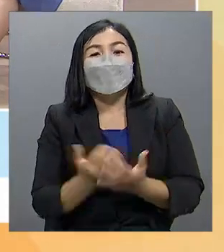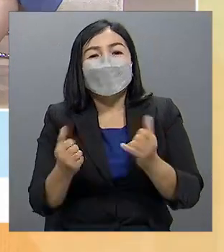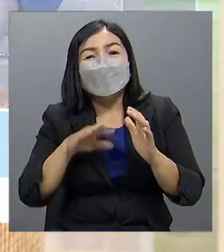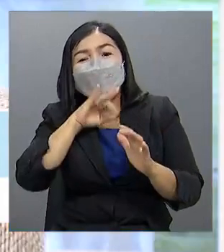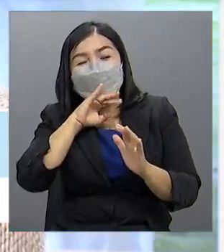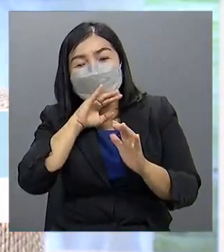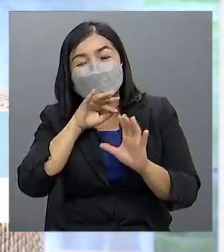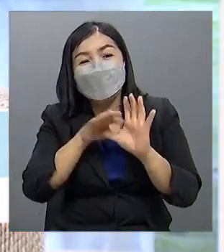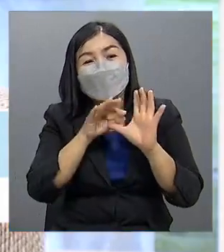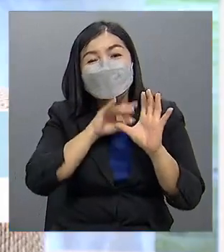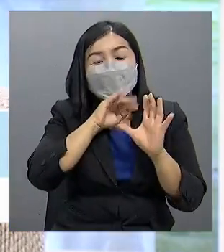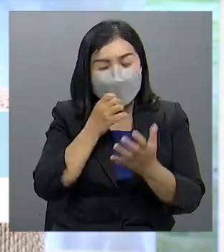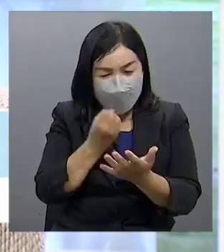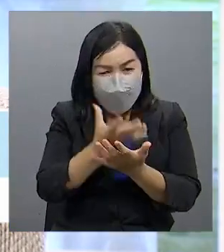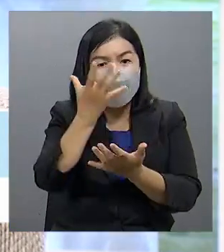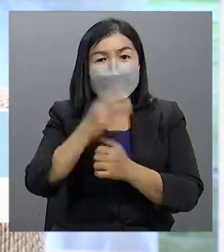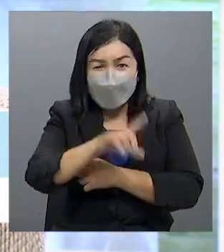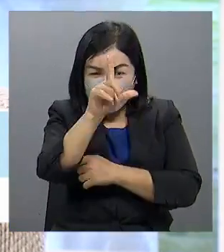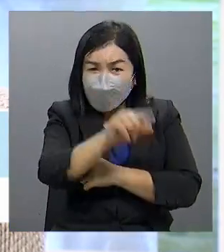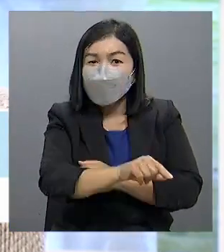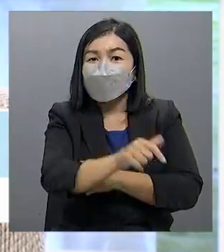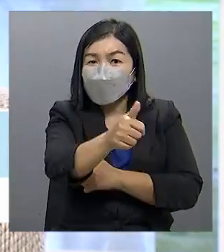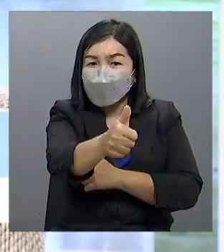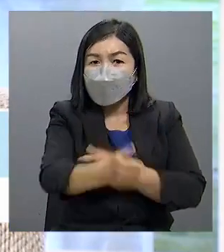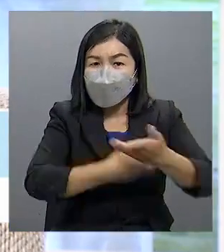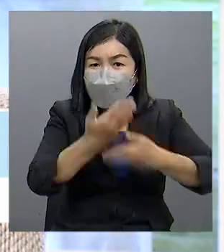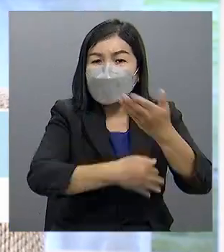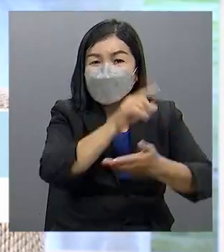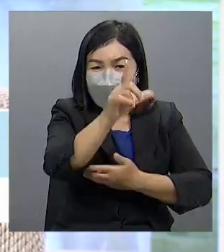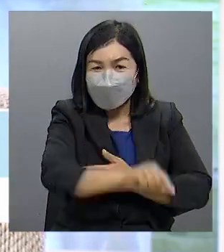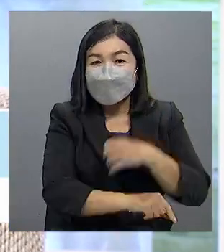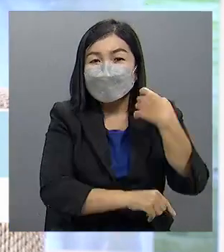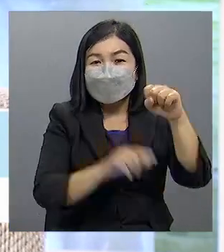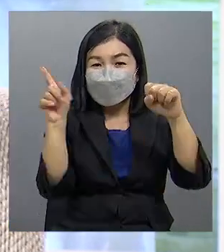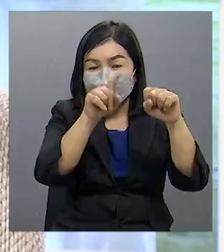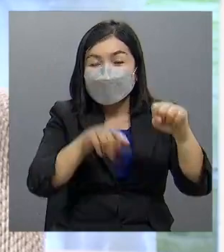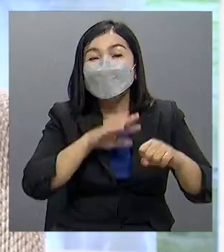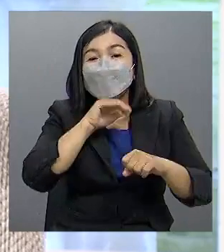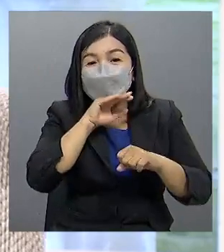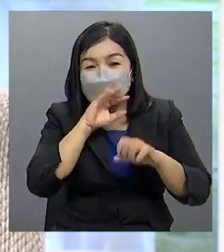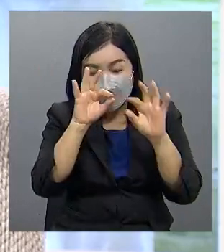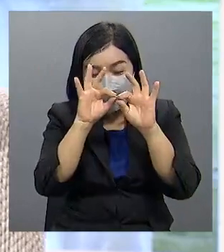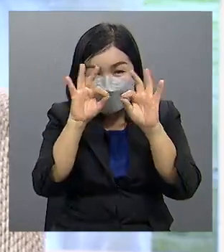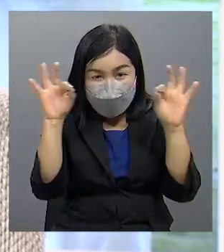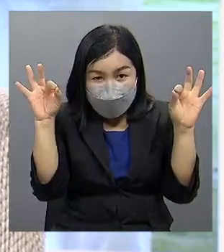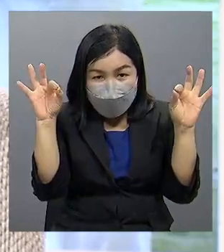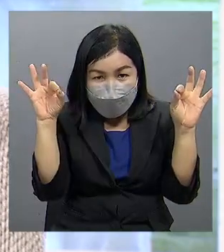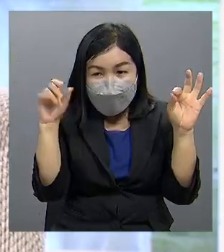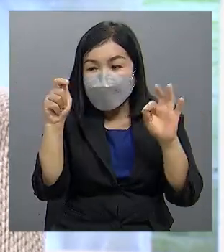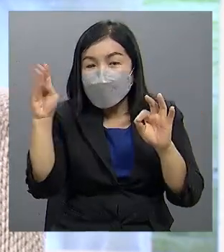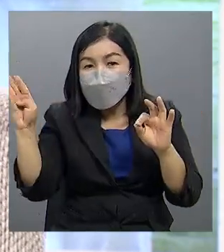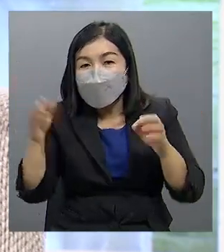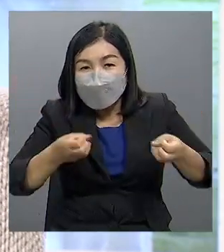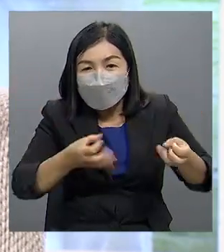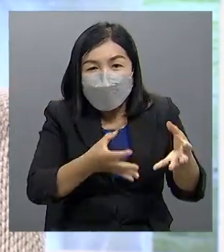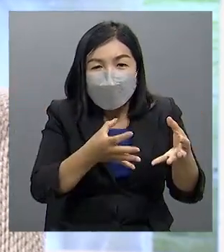ลดให้อีกด้วยซ้ำ ลดราคาให้อีก2ชิ้น 10% นะคะกับหมูฝอยอบกรอบที่น้ำมันน้อยนะคะน้ำตาลน้อย